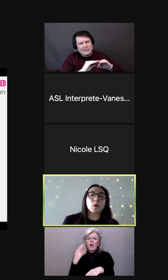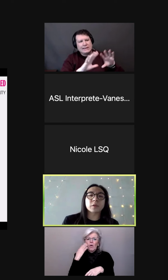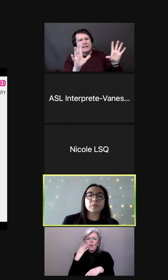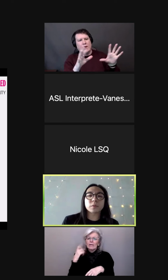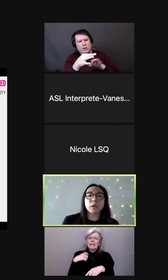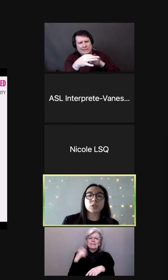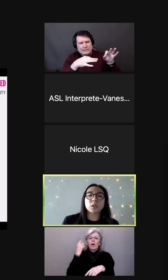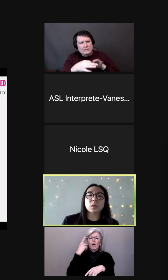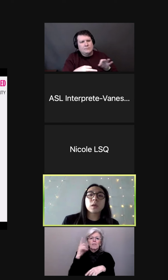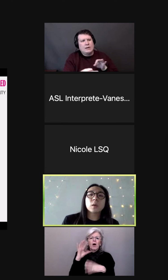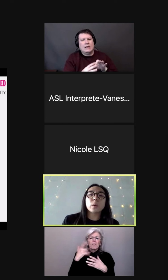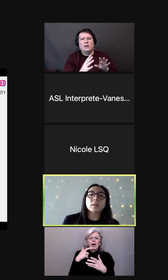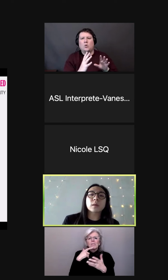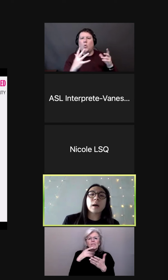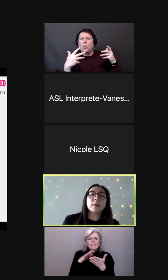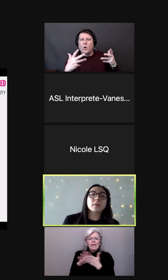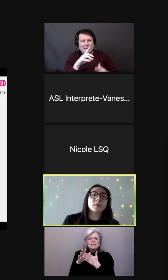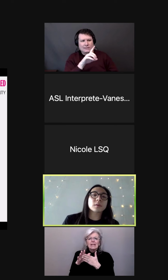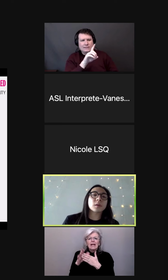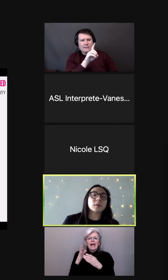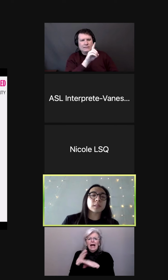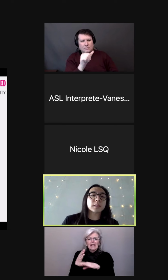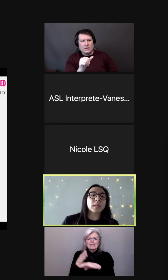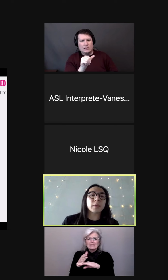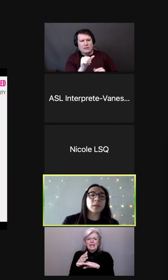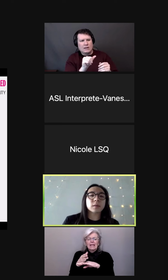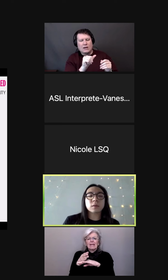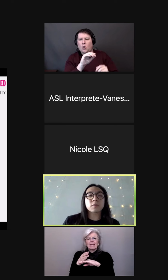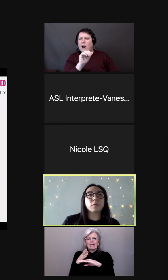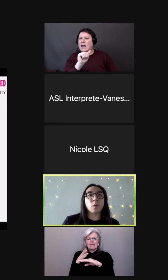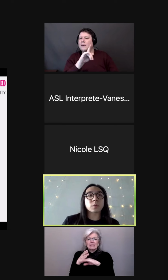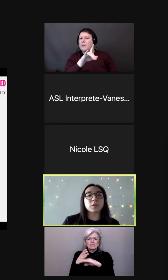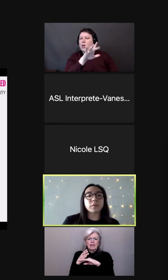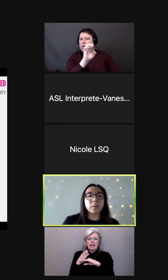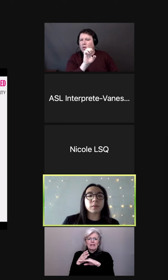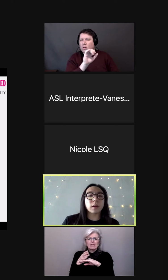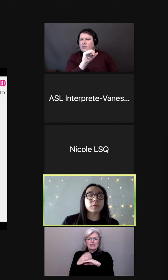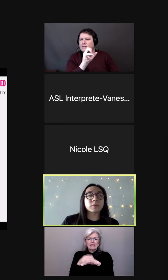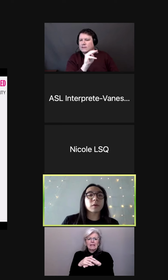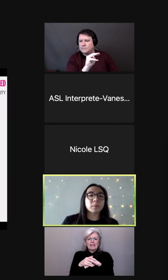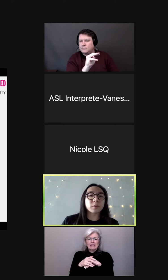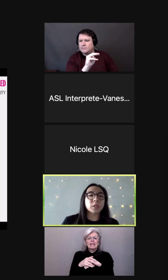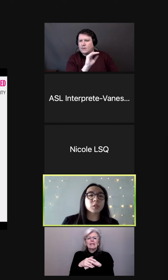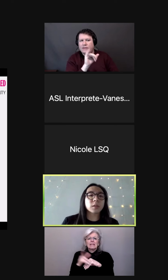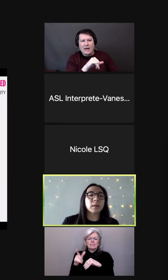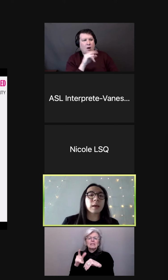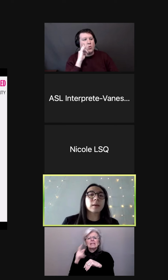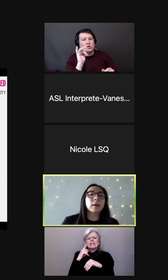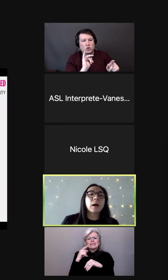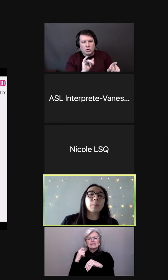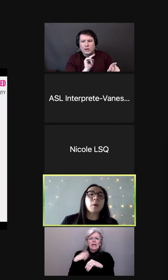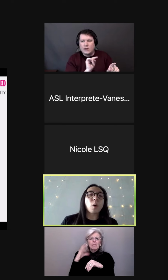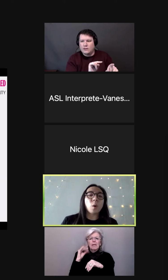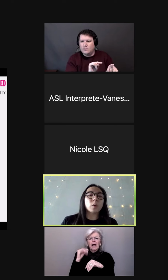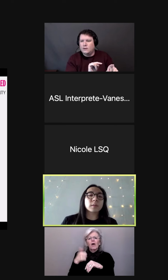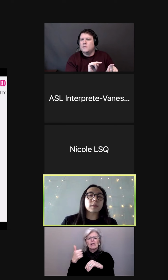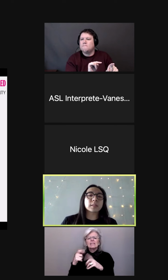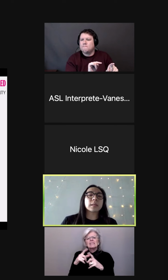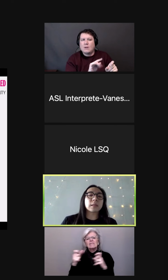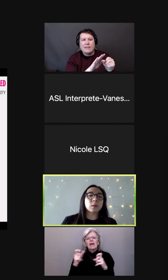comment faciliter l'accès pour essayer de parler de différentes formes d'oppression